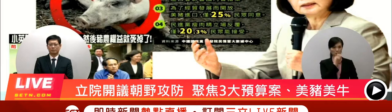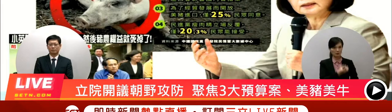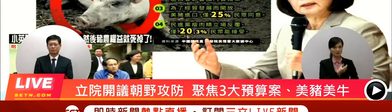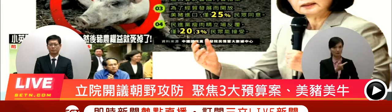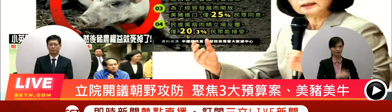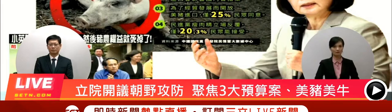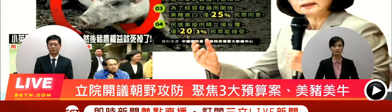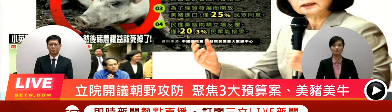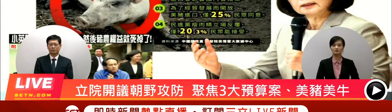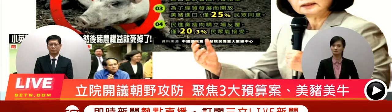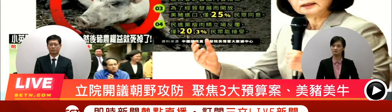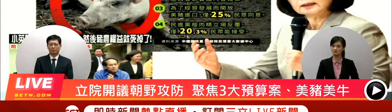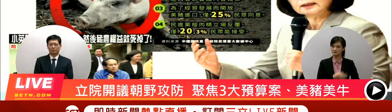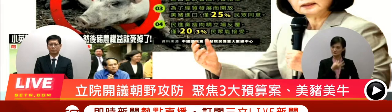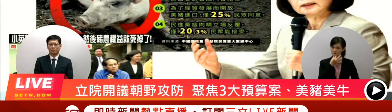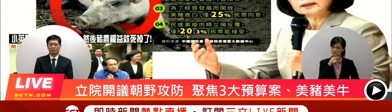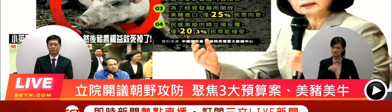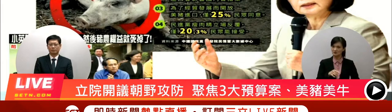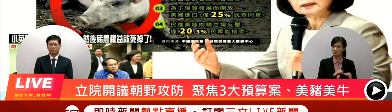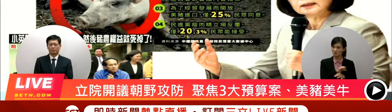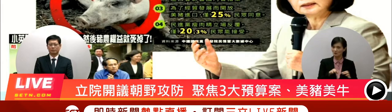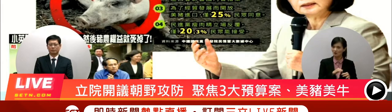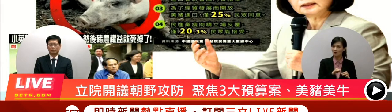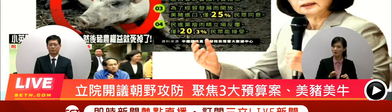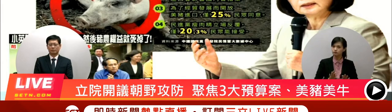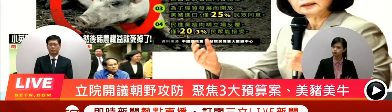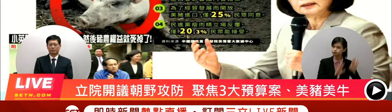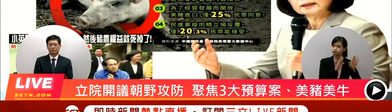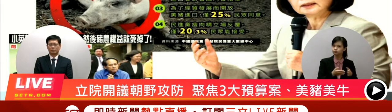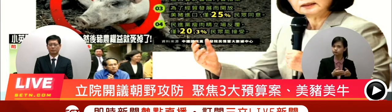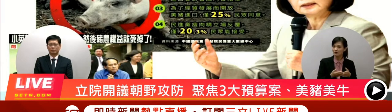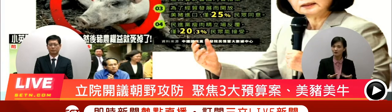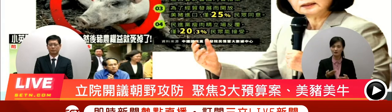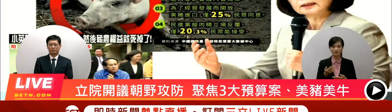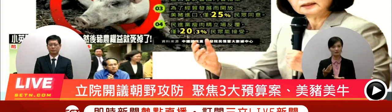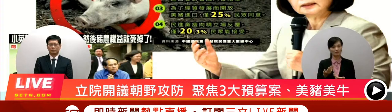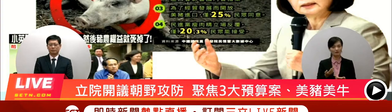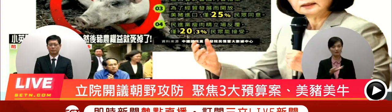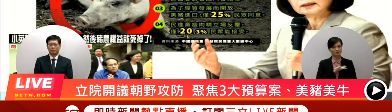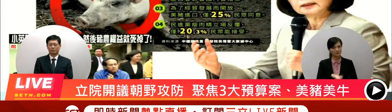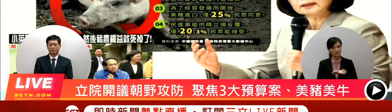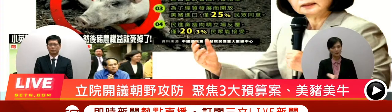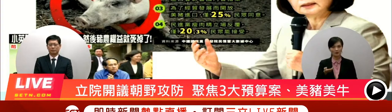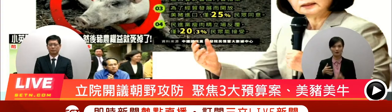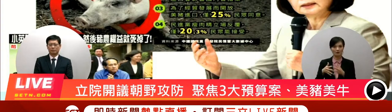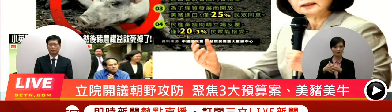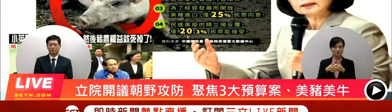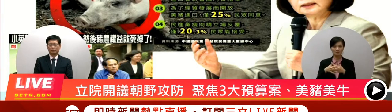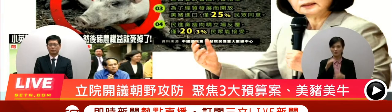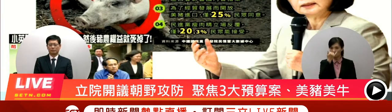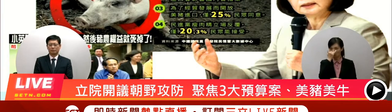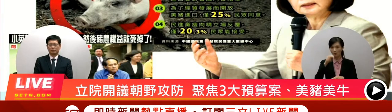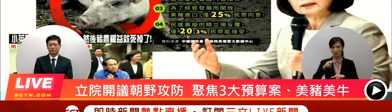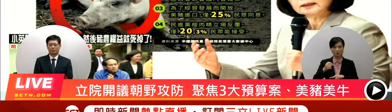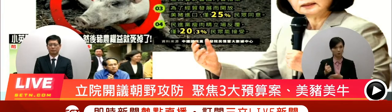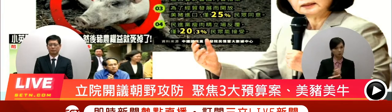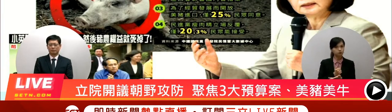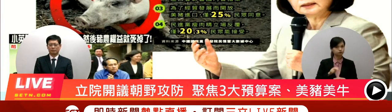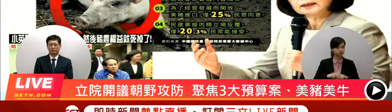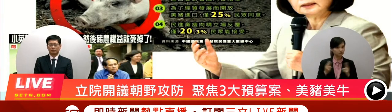为了贸易发展，然后进有含瘦肉精的美猪，只有25%的民众认同